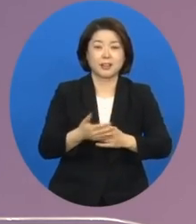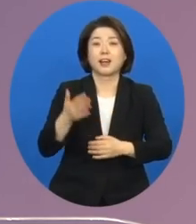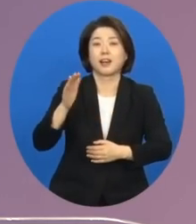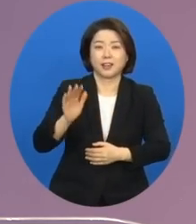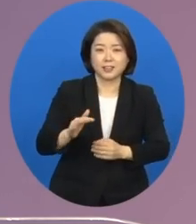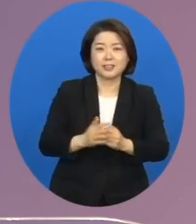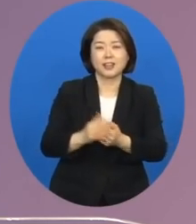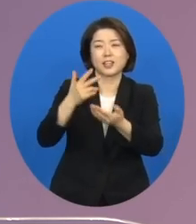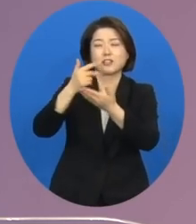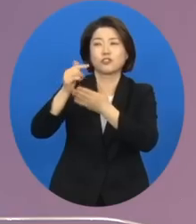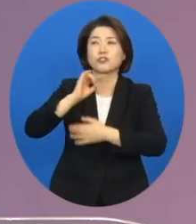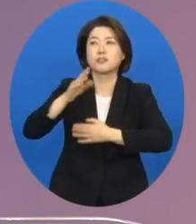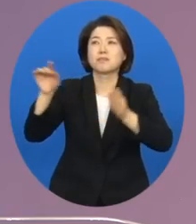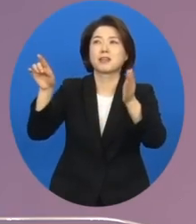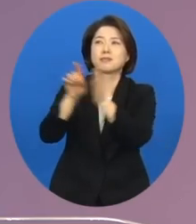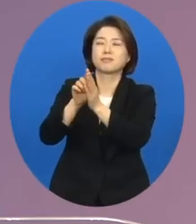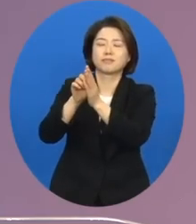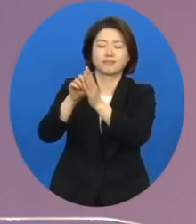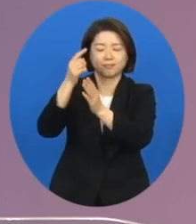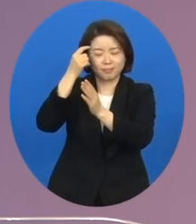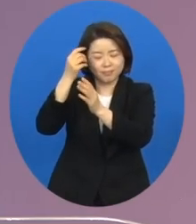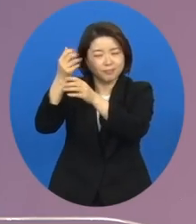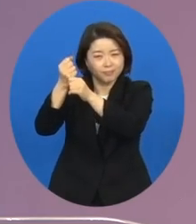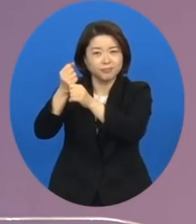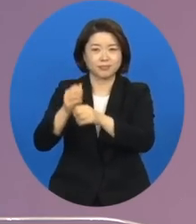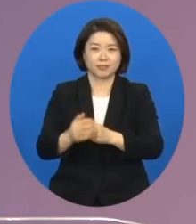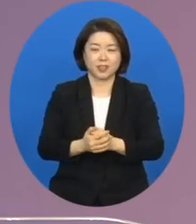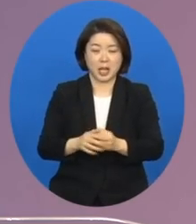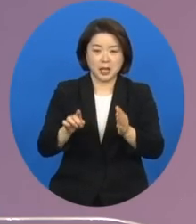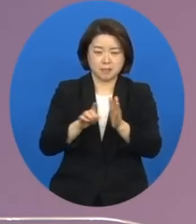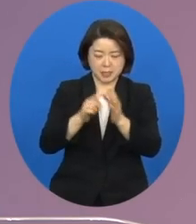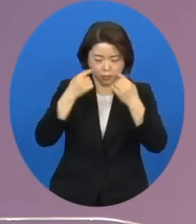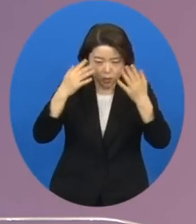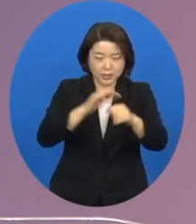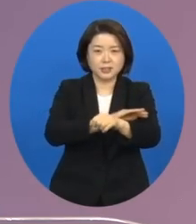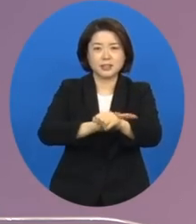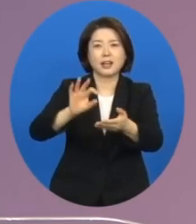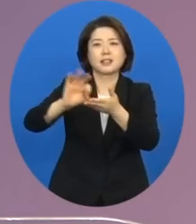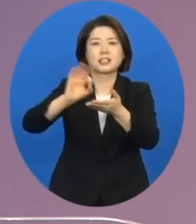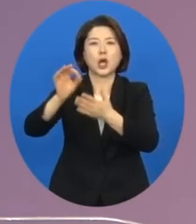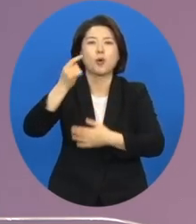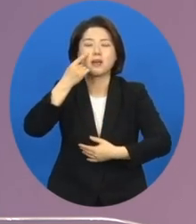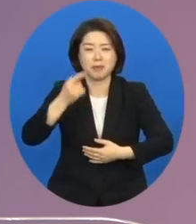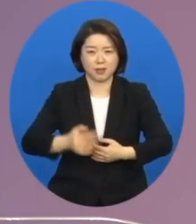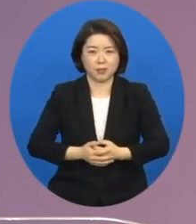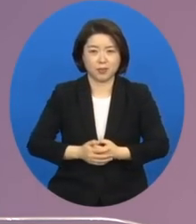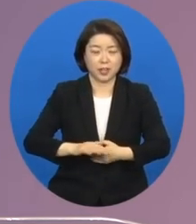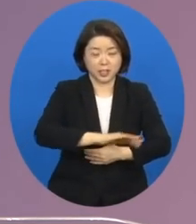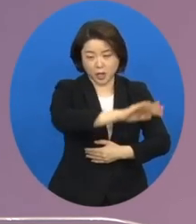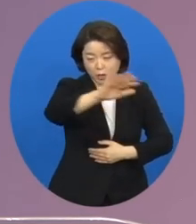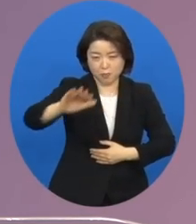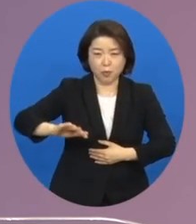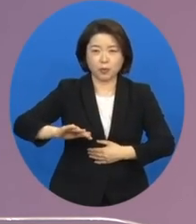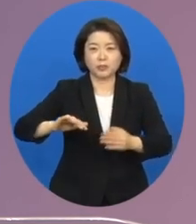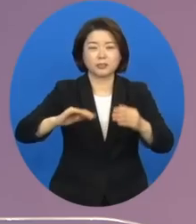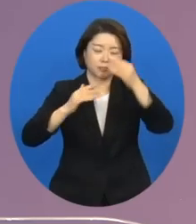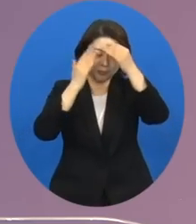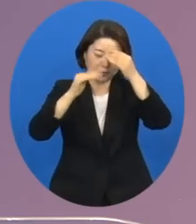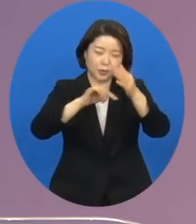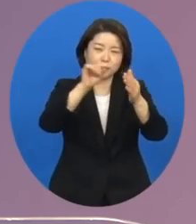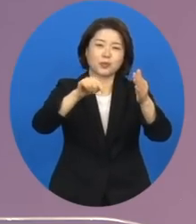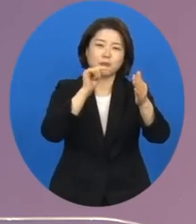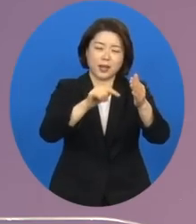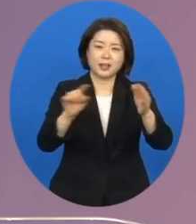그런데 주님만을 신뢰하는 겁니다 믿음을 제대로 사용하는 거예요 우리 모든 성도님들 안에